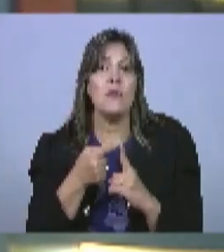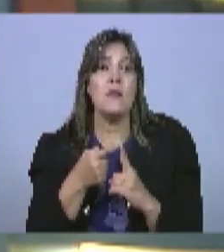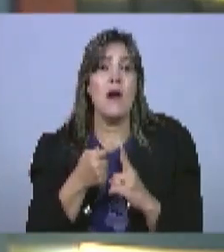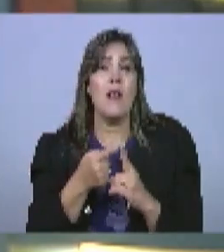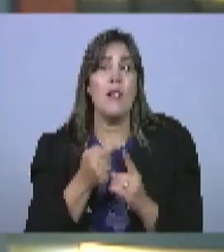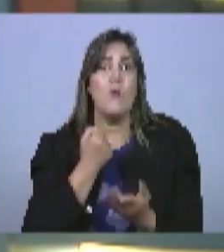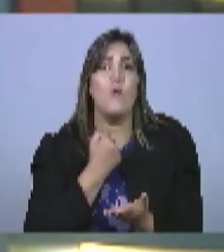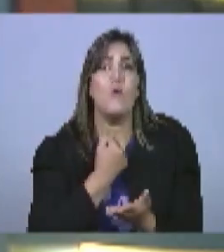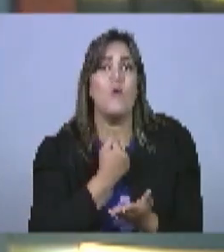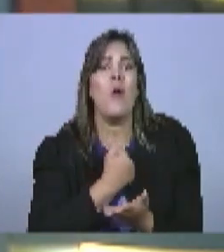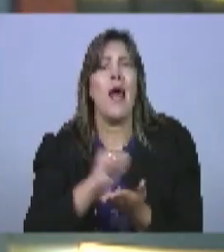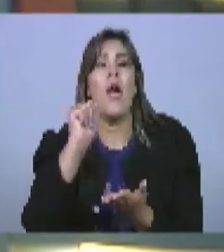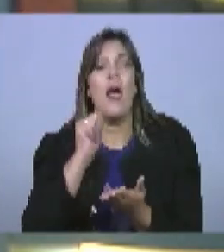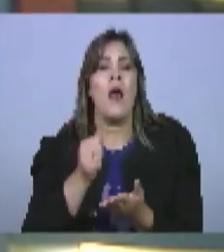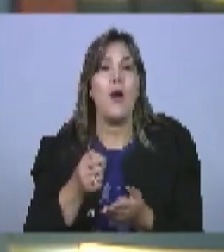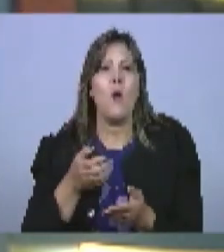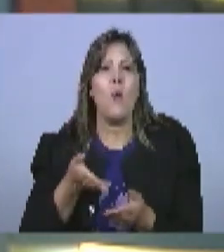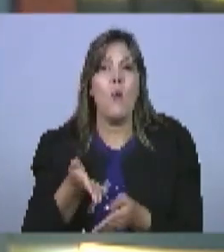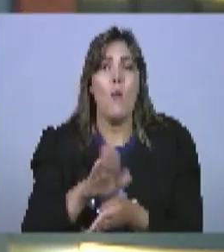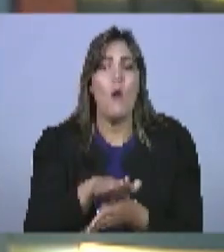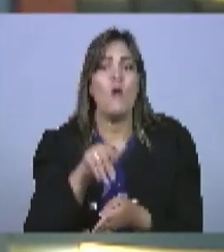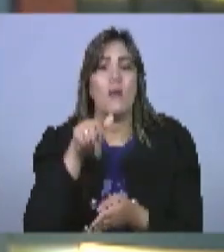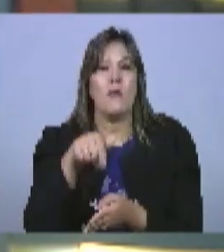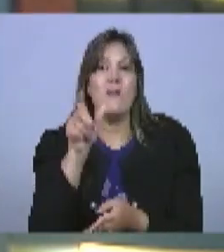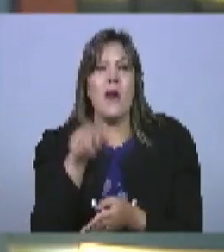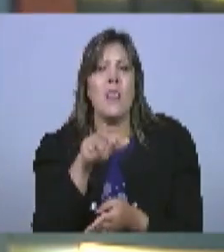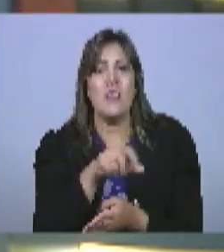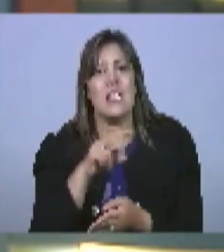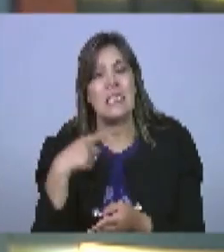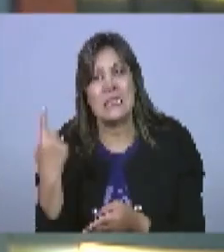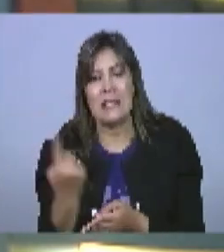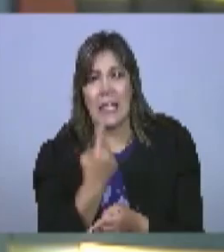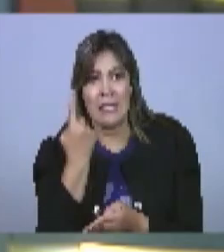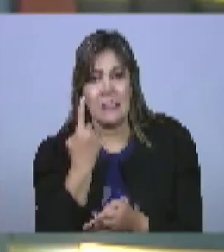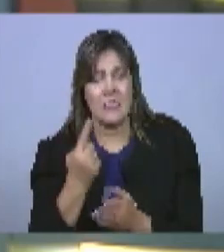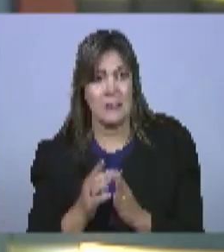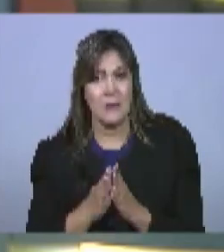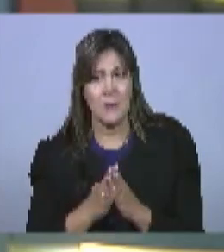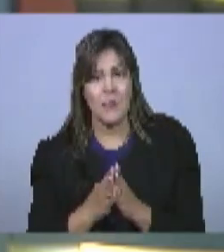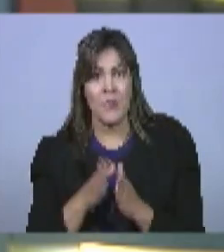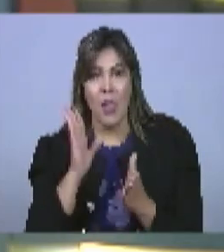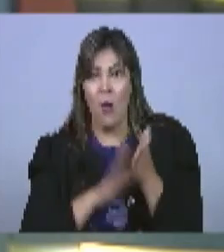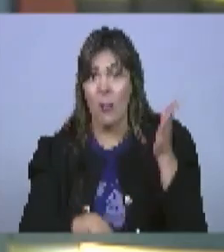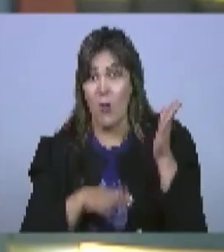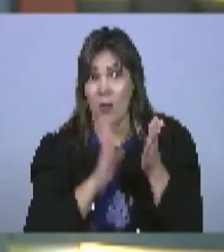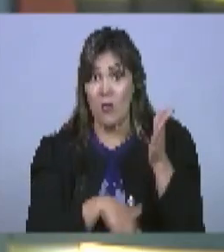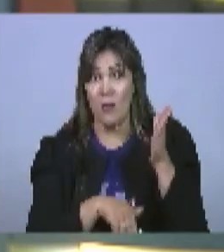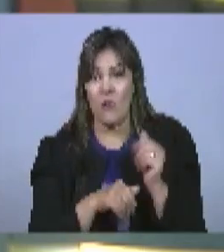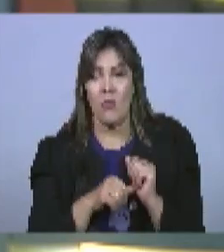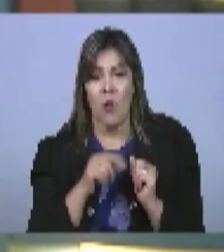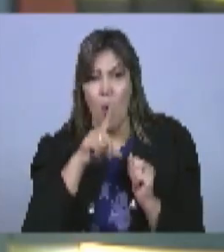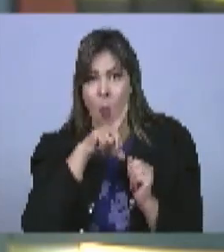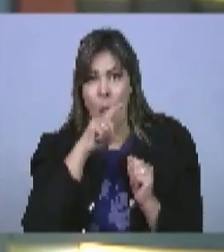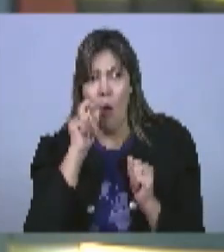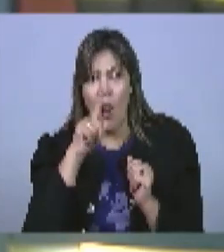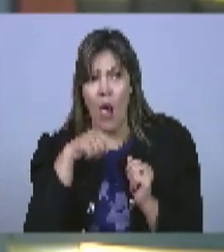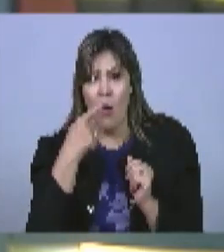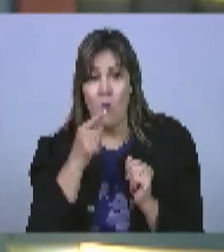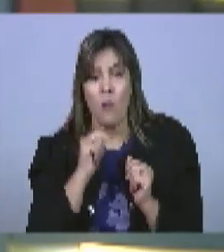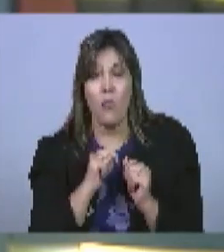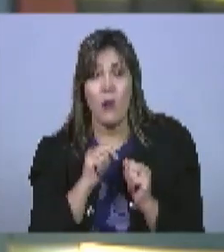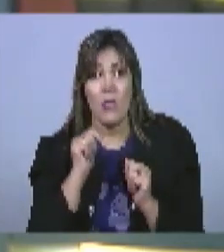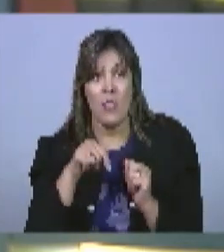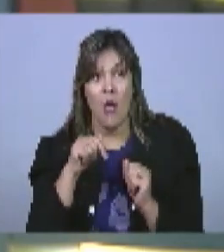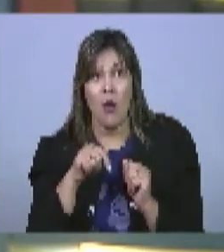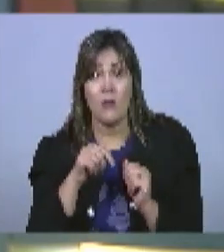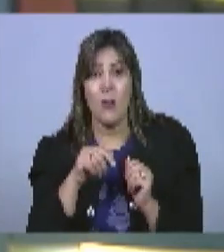مباشره لحمايه الحرس الثوري الايراني مساله خطيره واذا صدقت روايه النيويورك تايمز